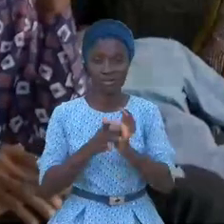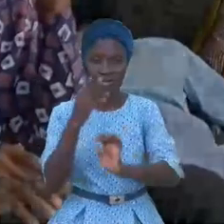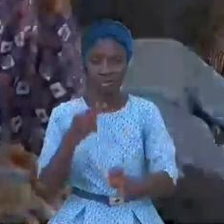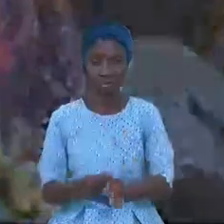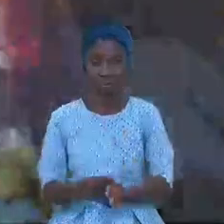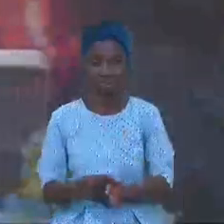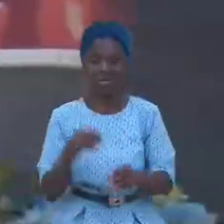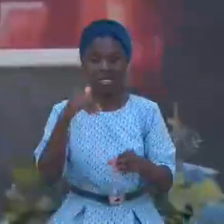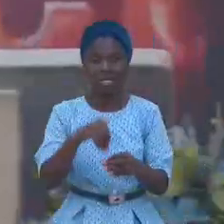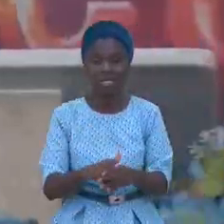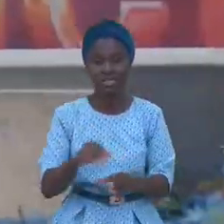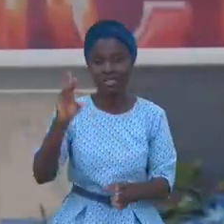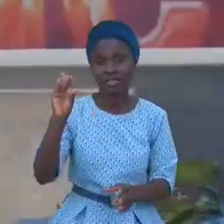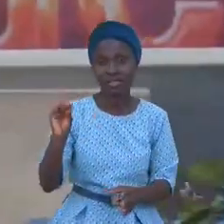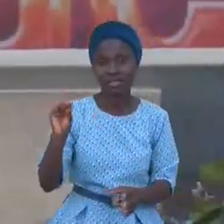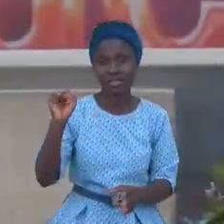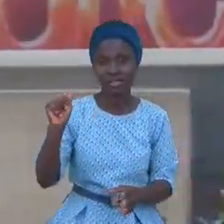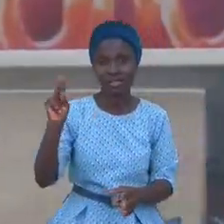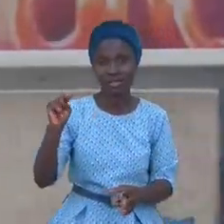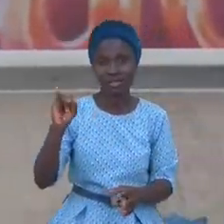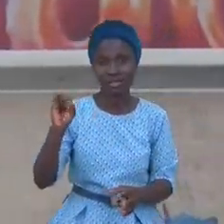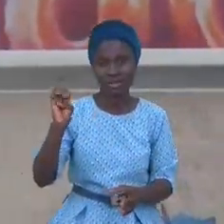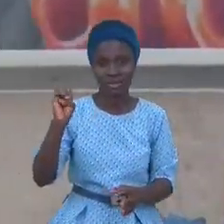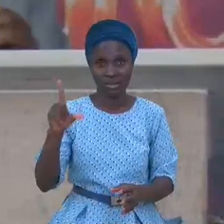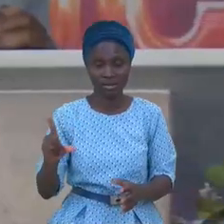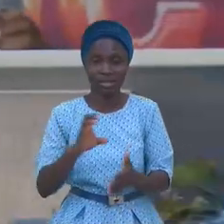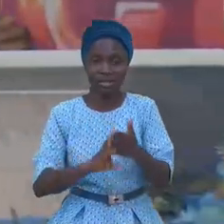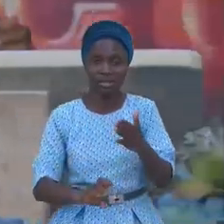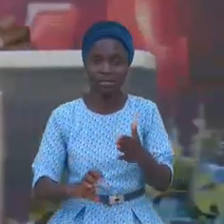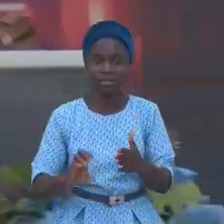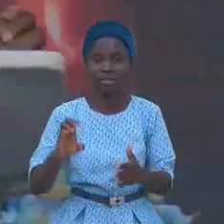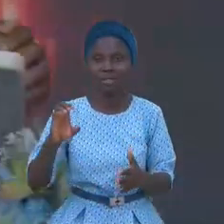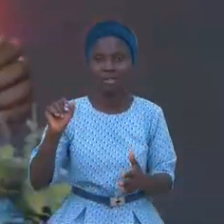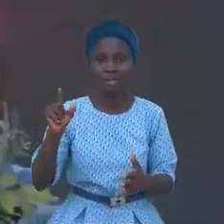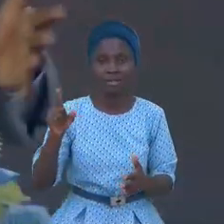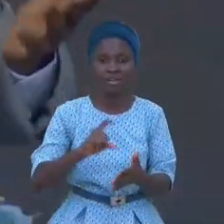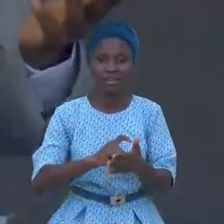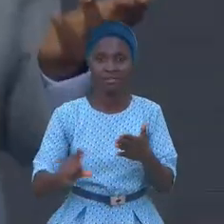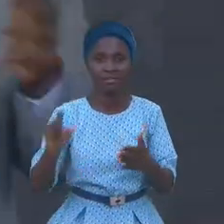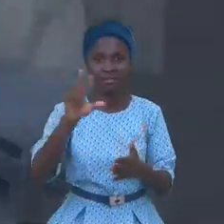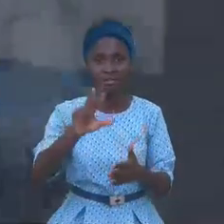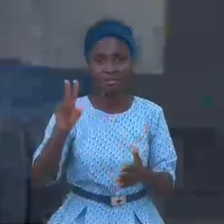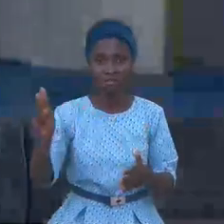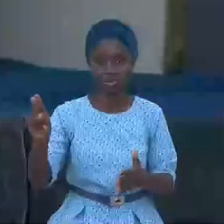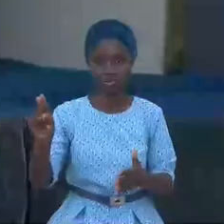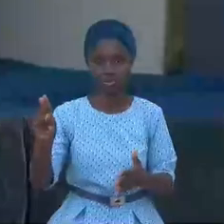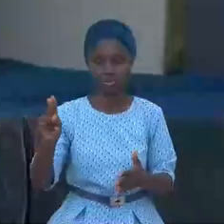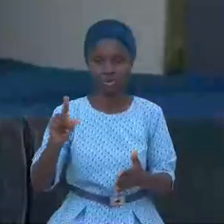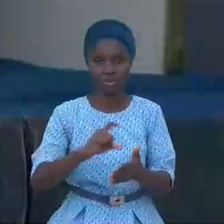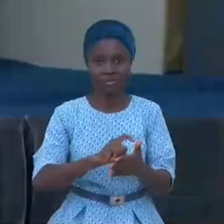Daniel, chapitre 11, verset 32. Daniel